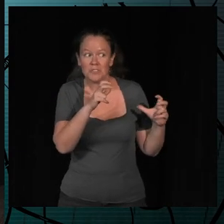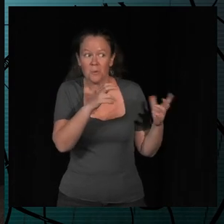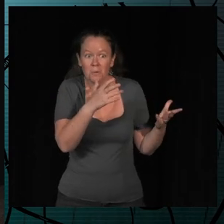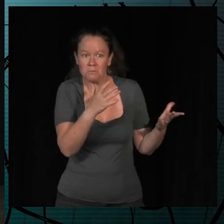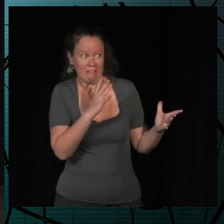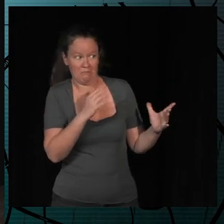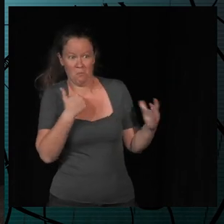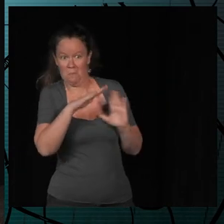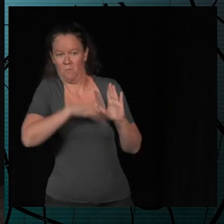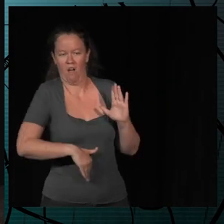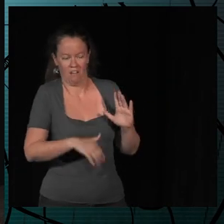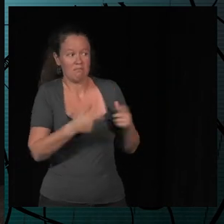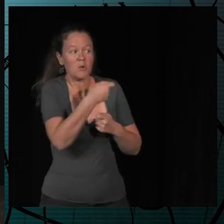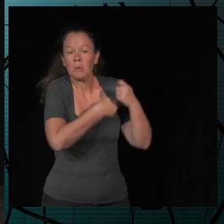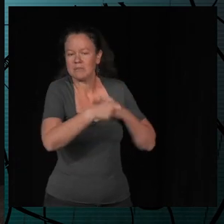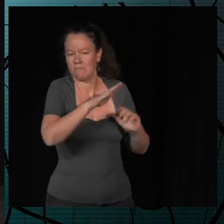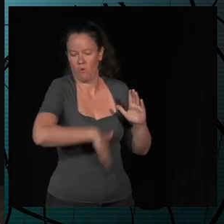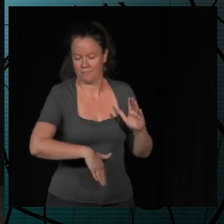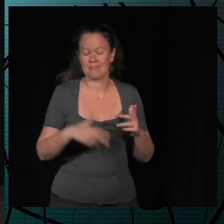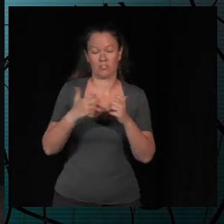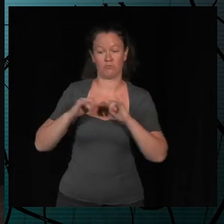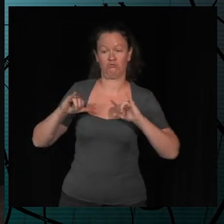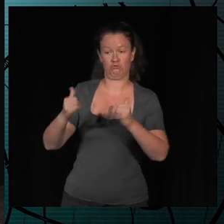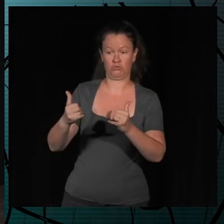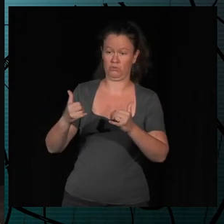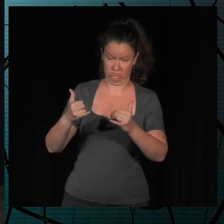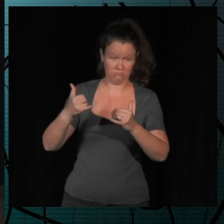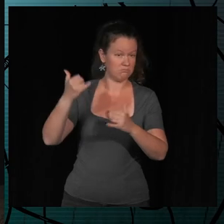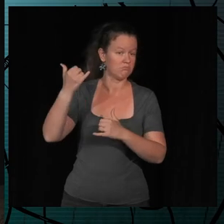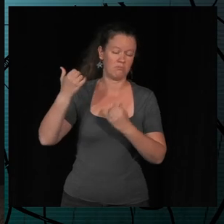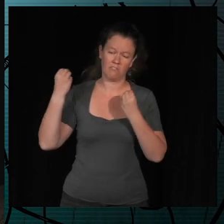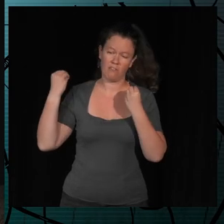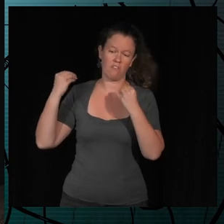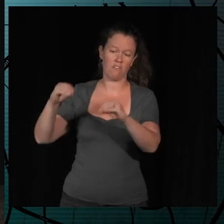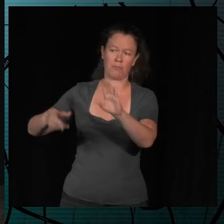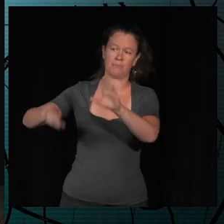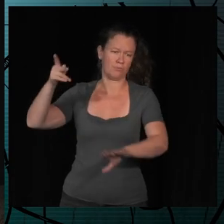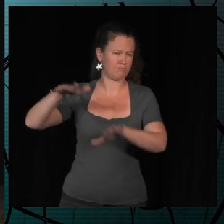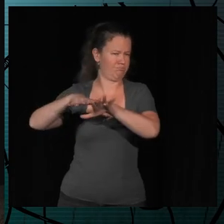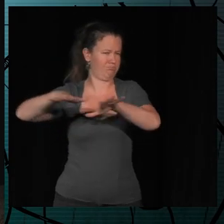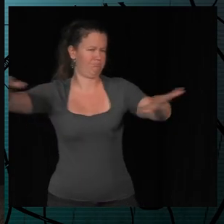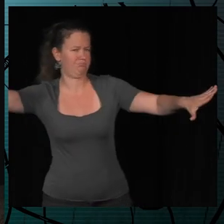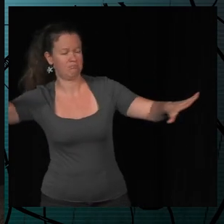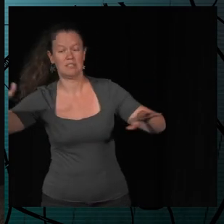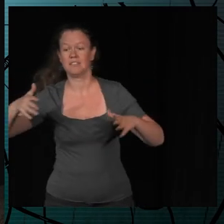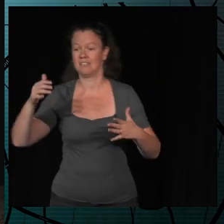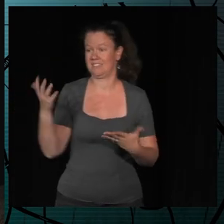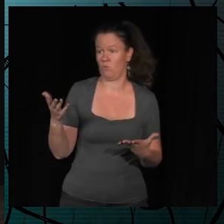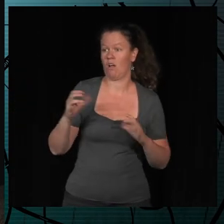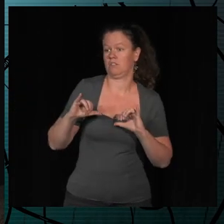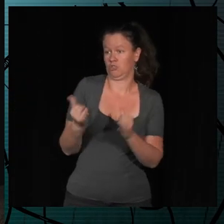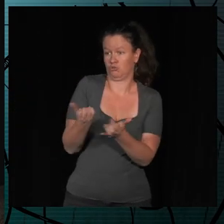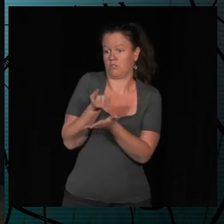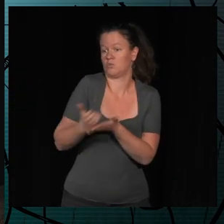l'économie du jeu vidéo mais les jeux vidéos les plus rentables c'est les jeux vidéos gratuits c'est c'est c'est complètement paradoxal c'est les jeux vidéos sur le